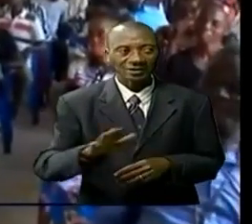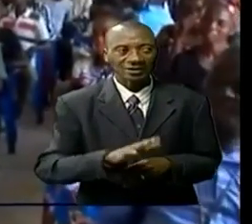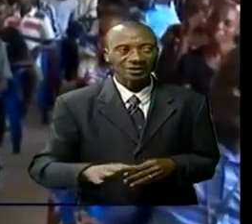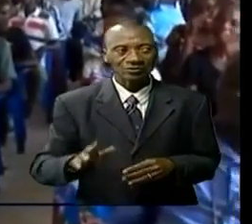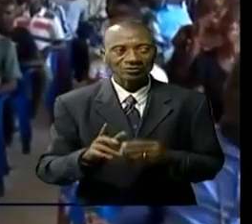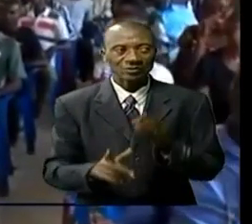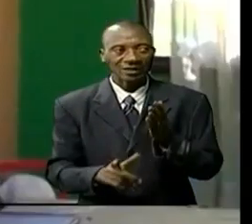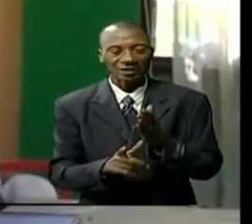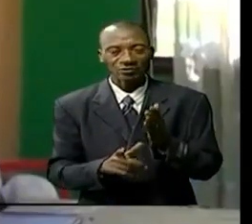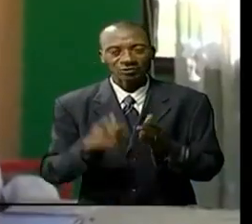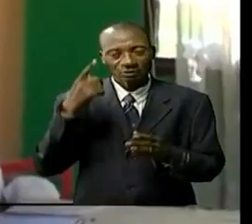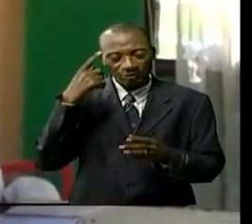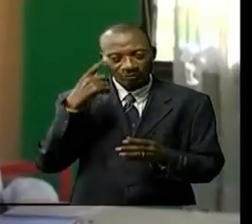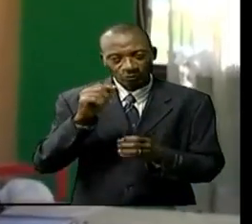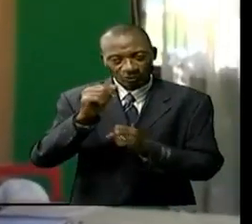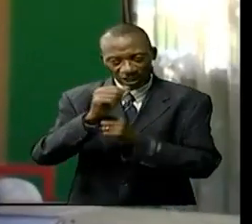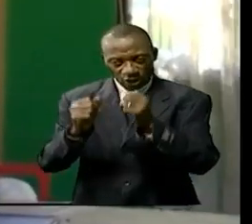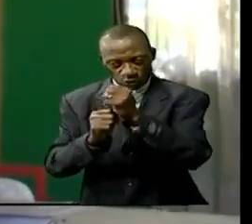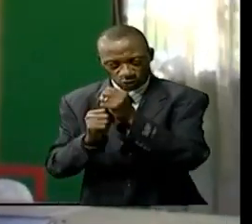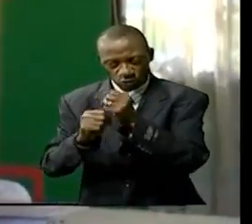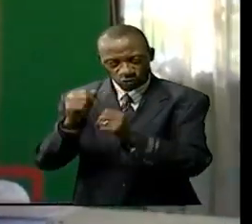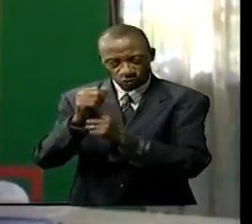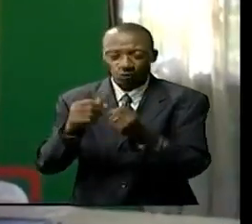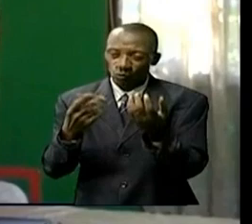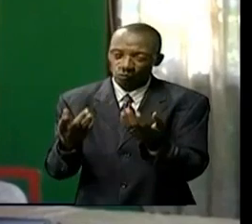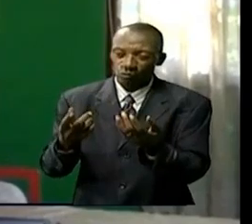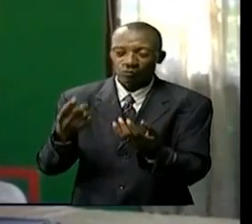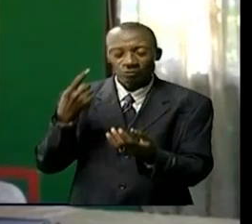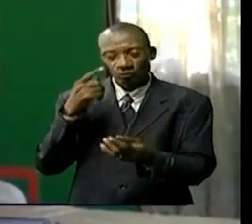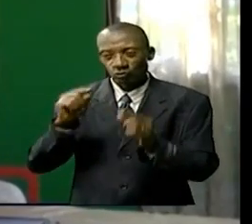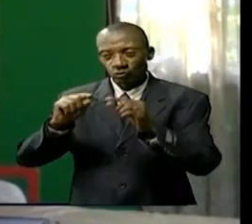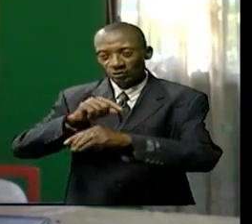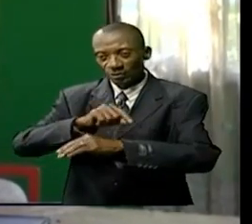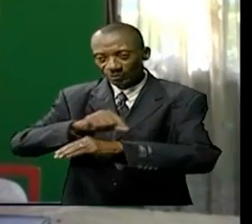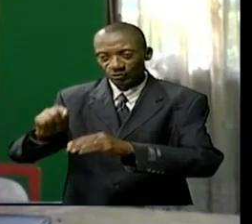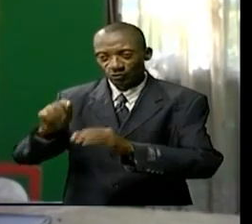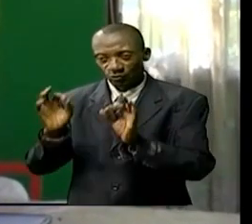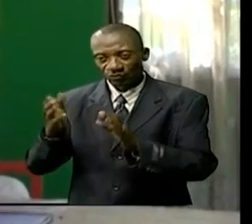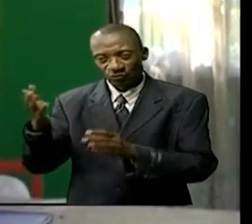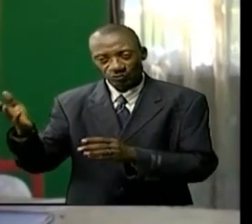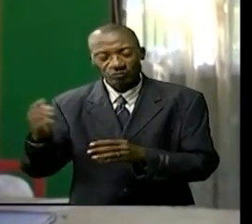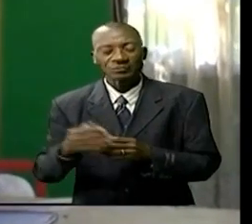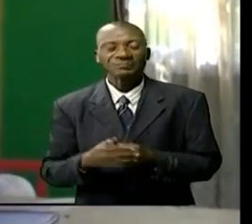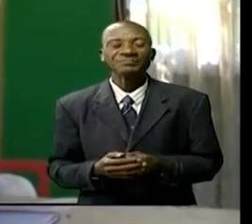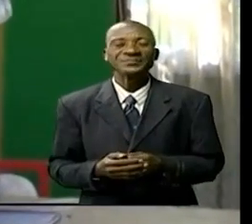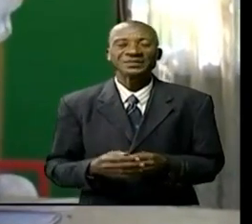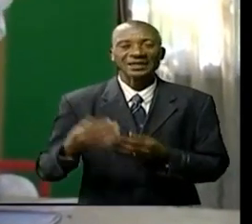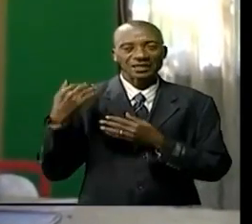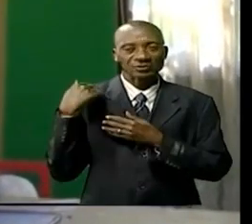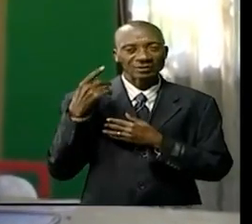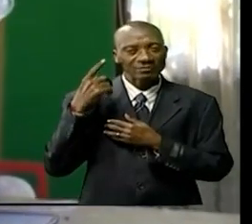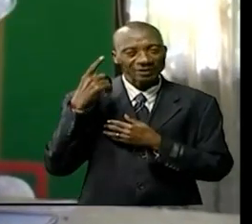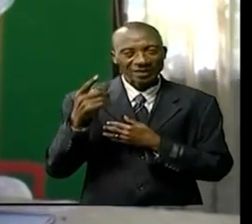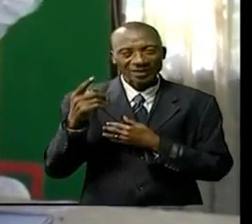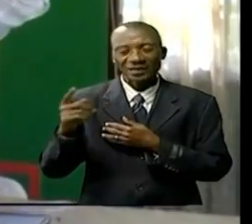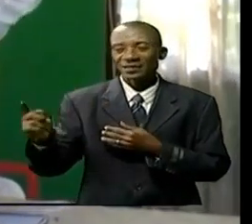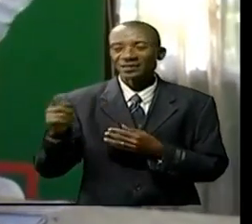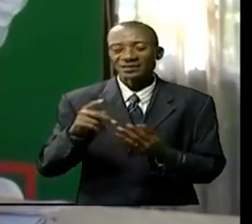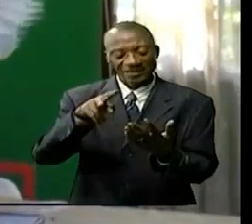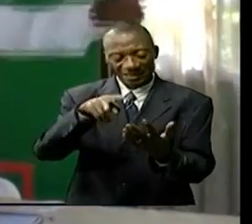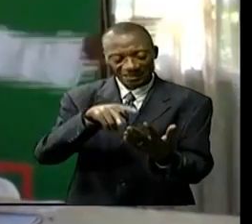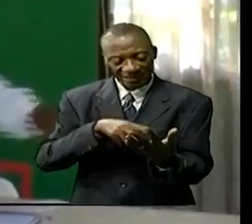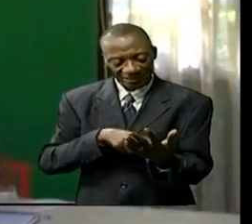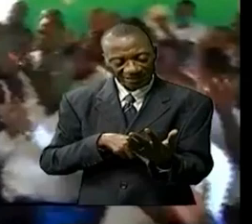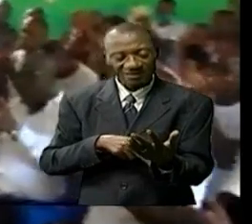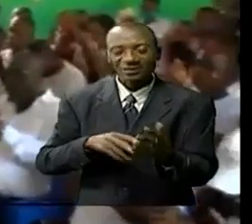cette structure messieurs stany beau tholot qui a procédé à la lecture de liste de nominés devant